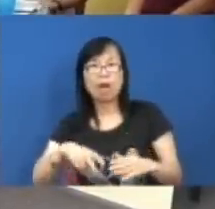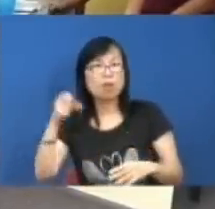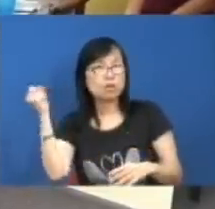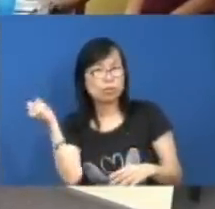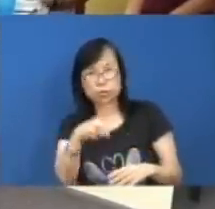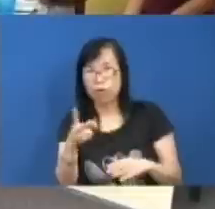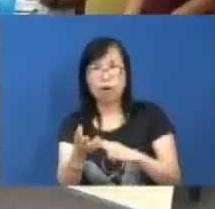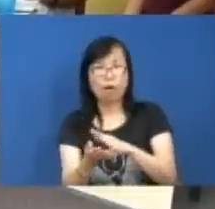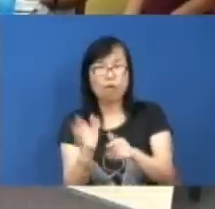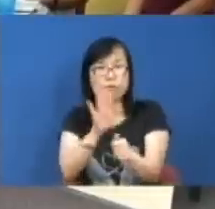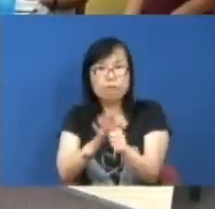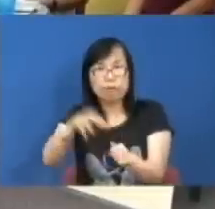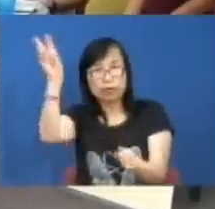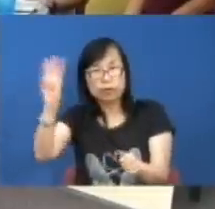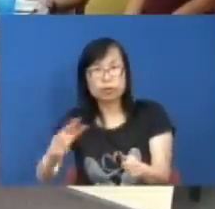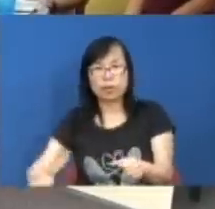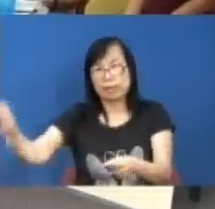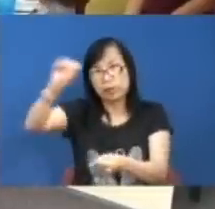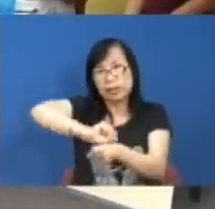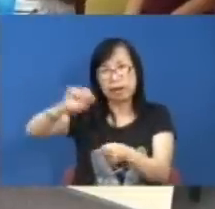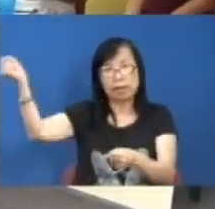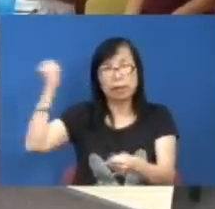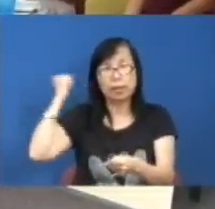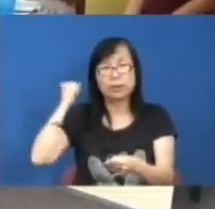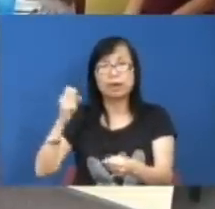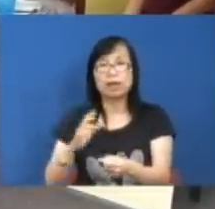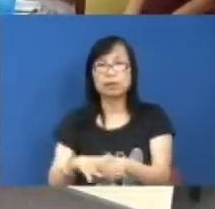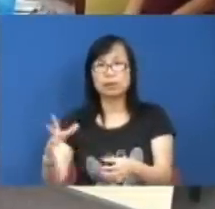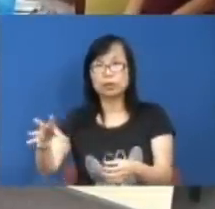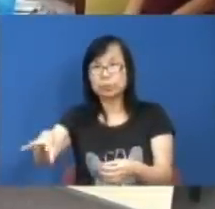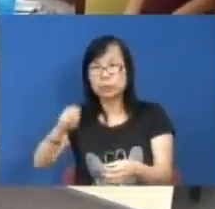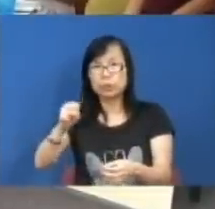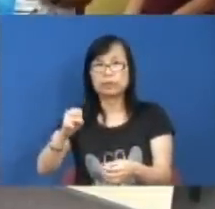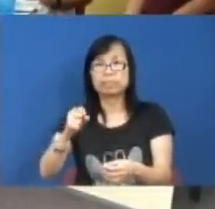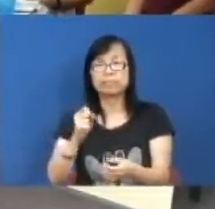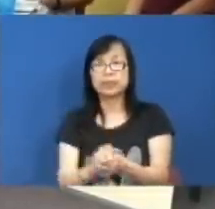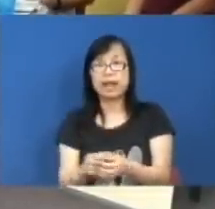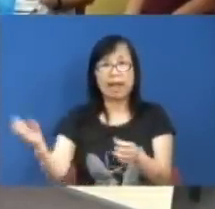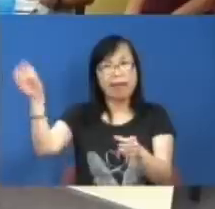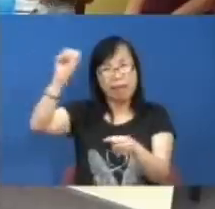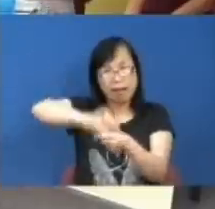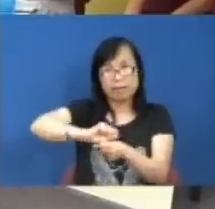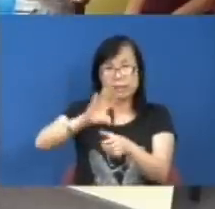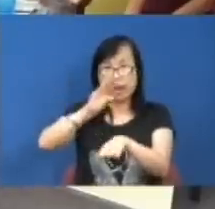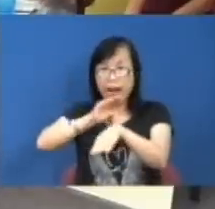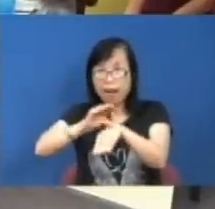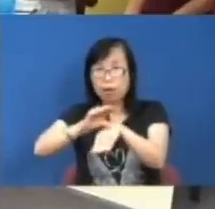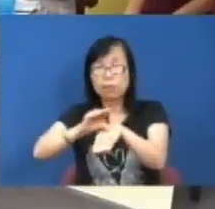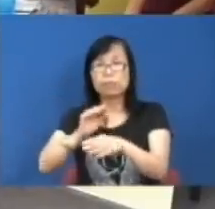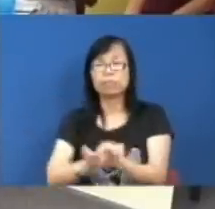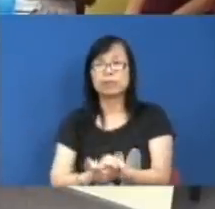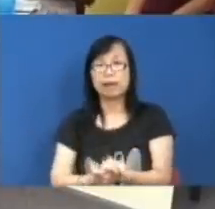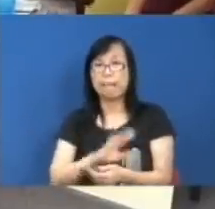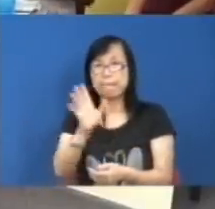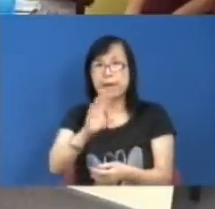防水啲？咁其實喺嗰個加強版嗰度咧，我哋都會採用一啲彈性嘅質地啦，加厚個塗層。就唔係話就咁著一件